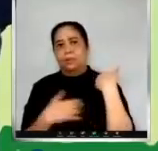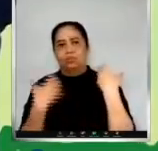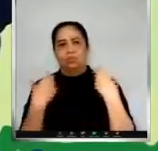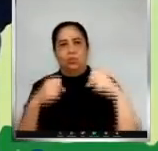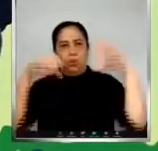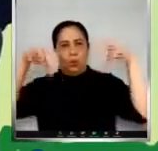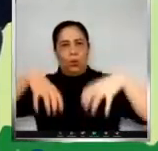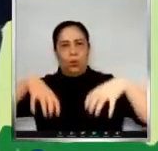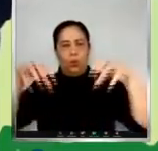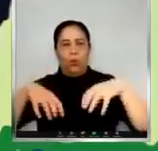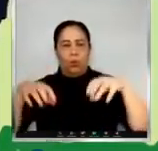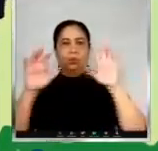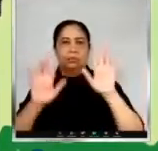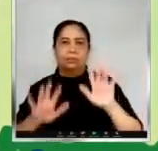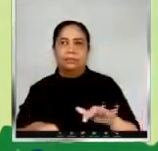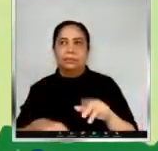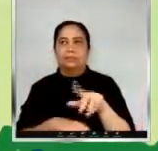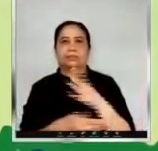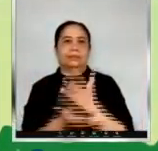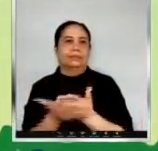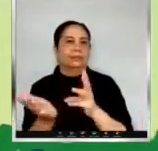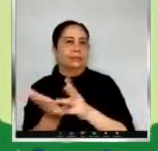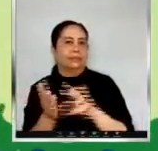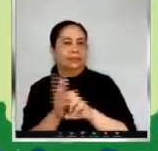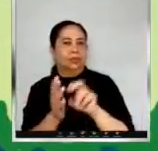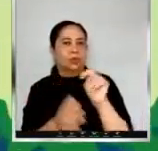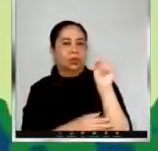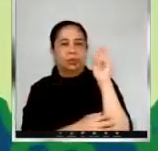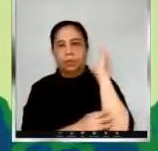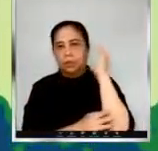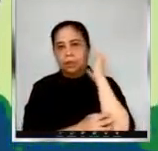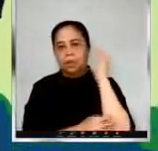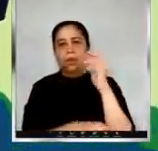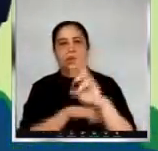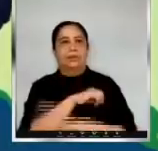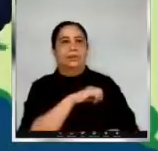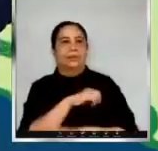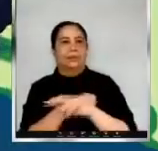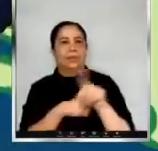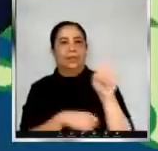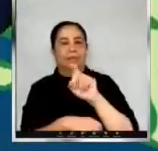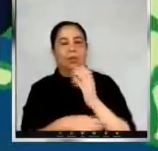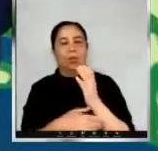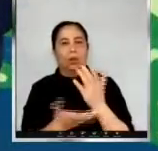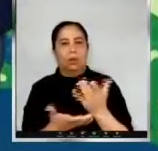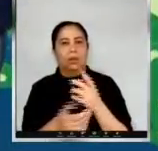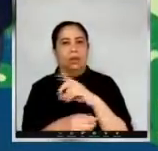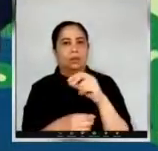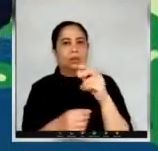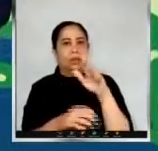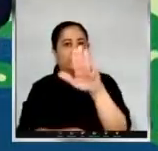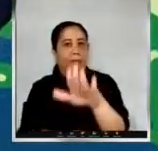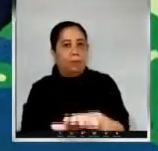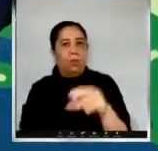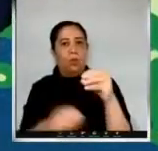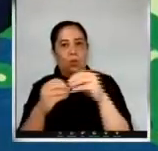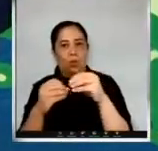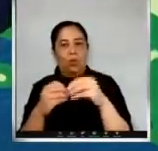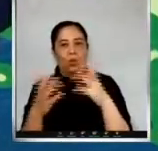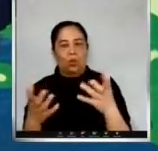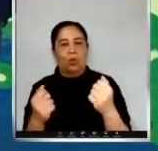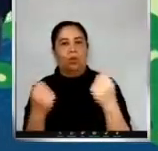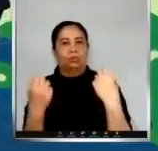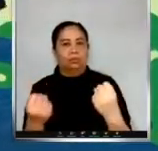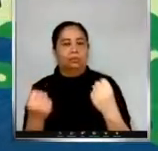sa ilang lugar tulad ng Northern Mindanao, rehiyon ng Zamboanga. At sa hapon, mas maraming malalakas na ulan ang inasahan,